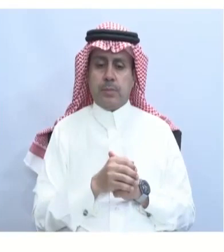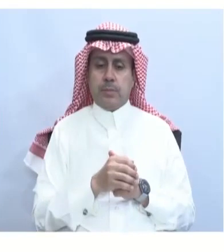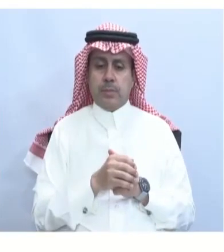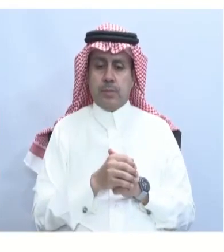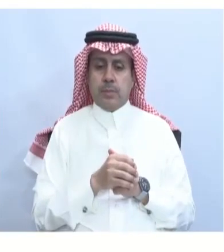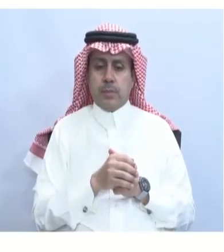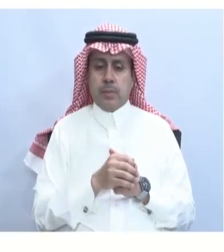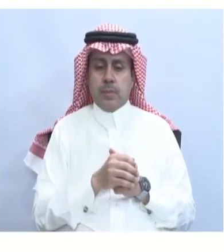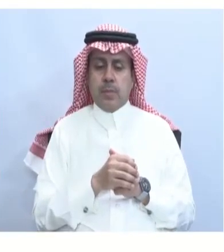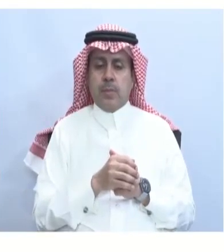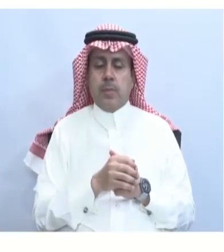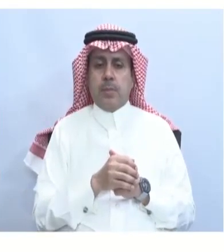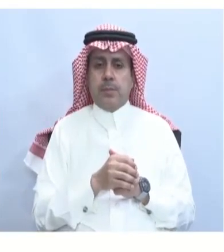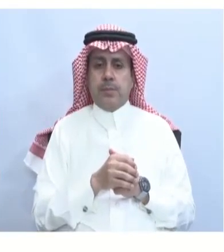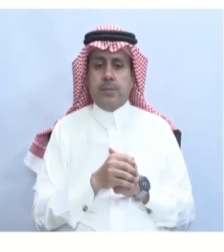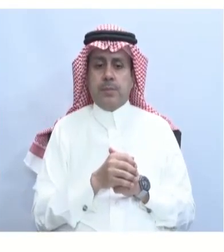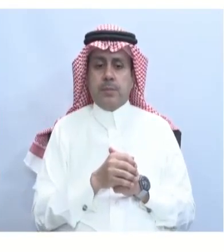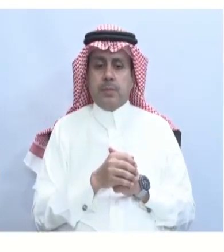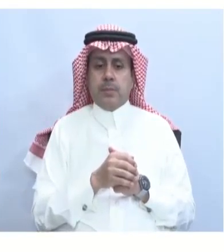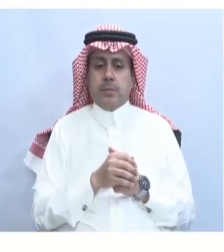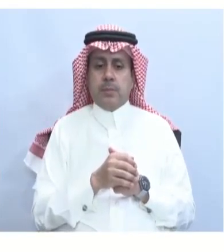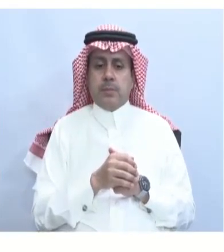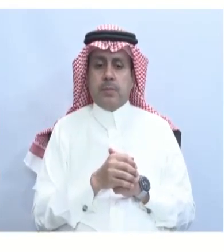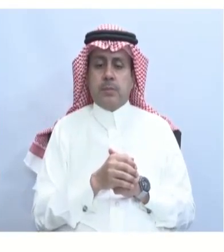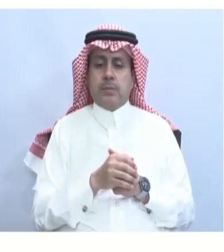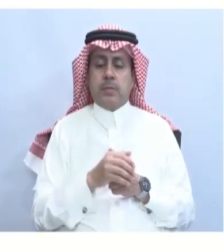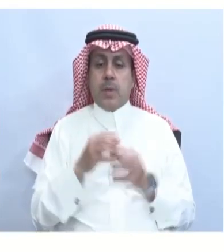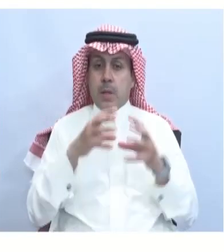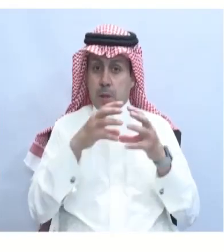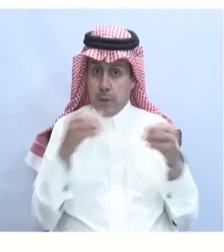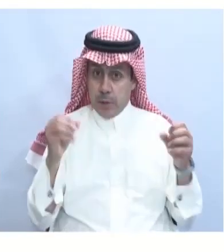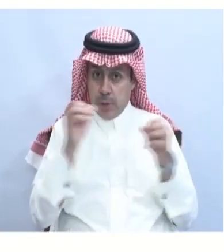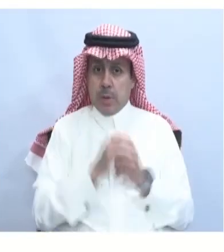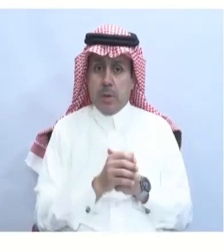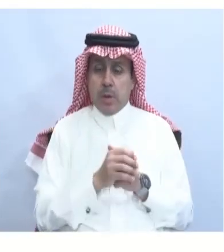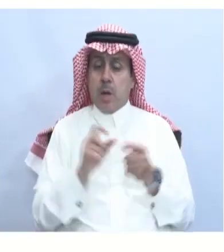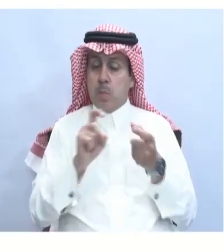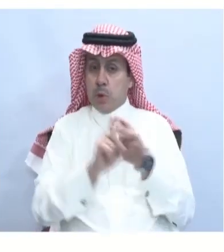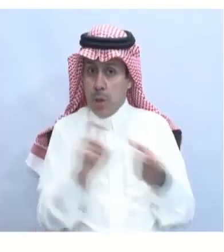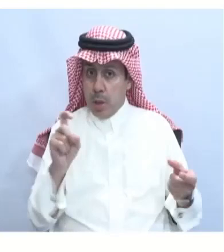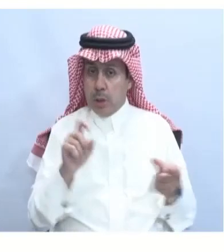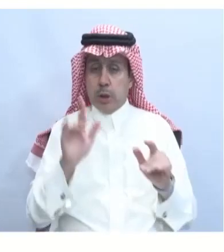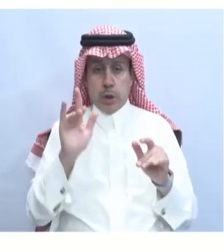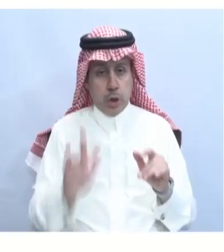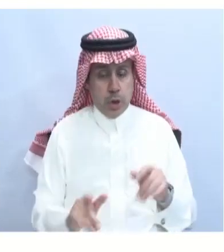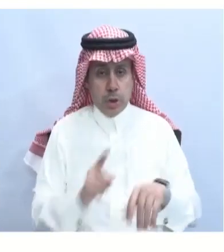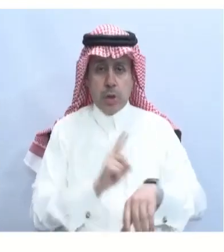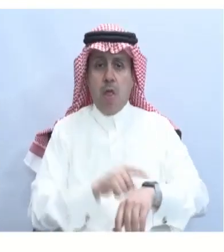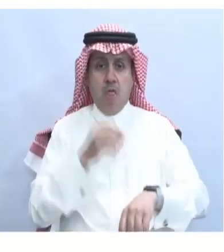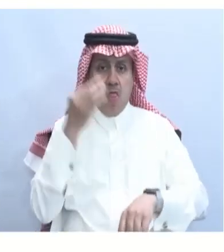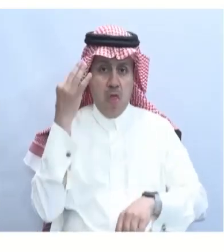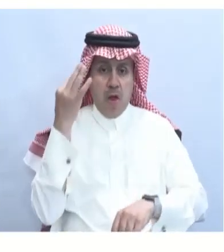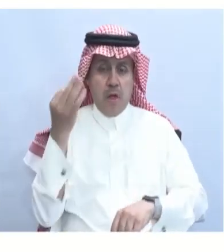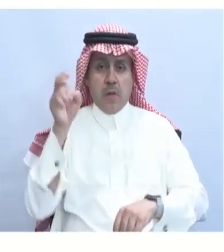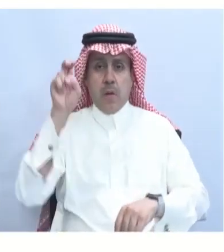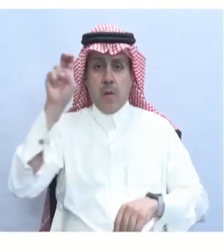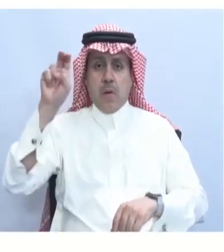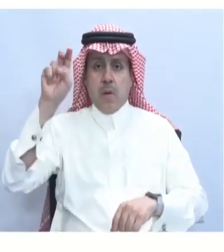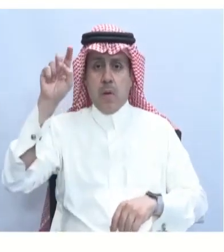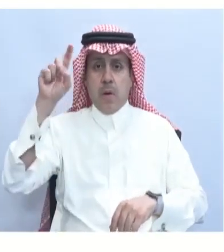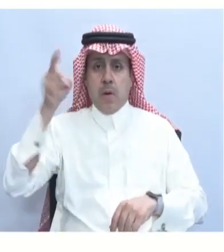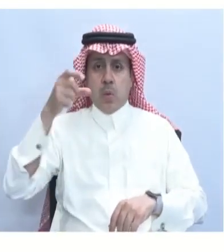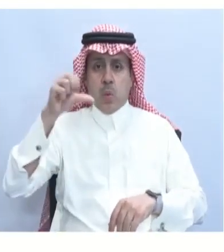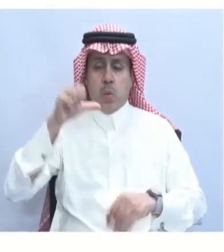ثلاثه قروء ولا يحل لهن ان يكتمن ما خلق الله في ارحامهن ان كن يؤمن بالله